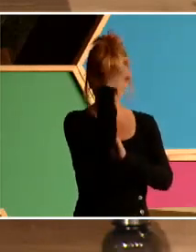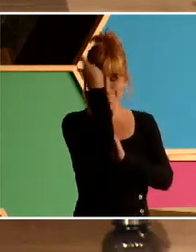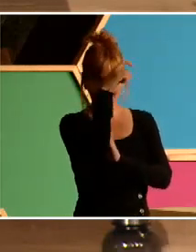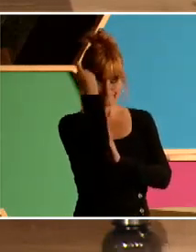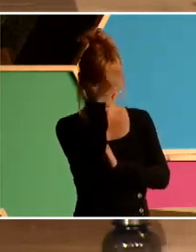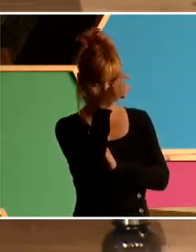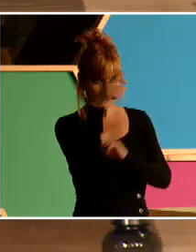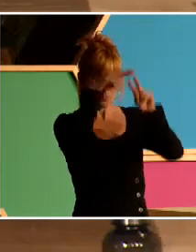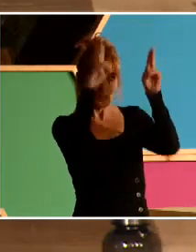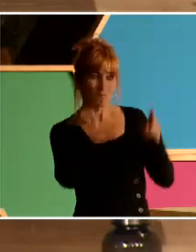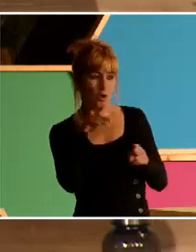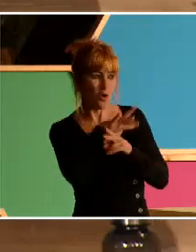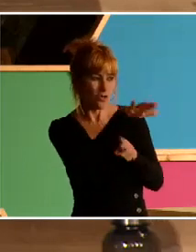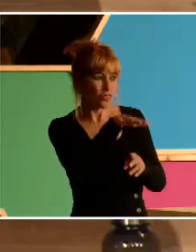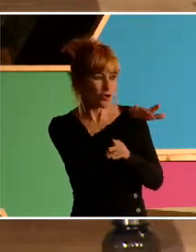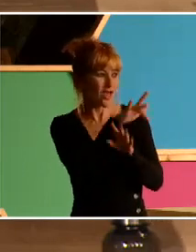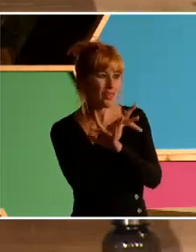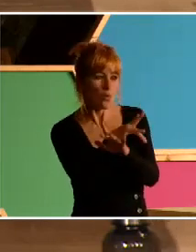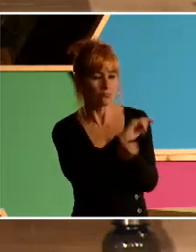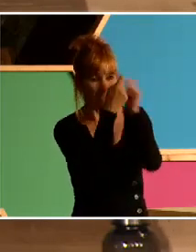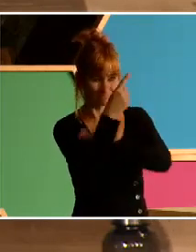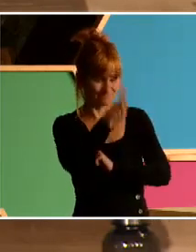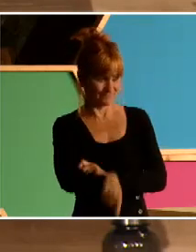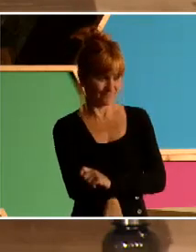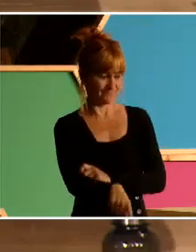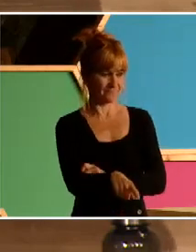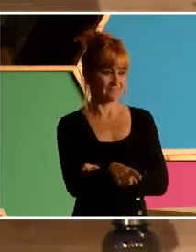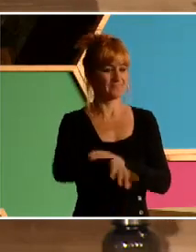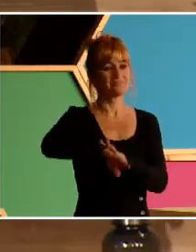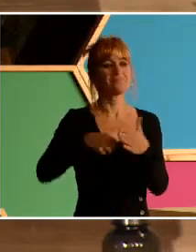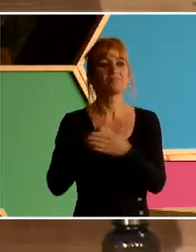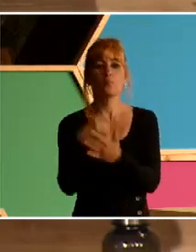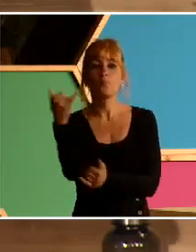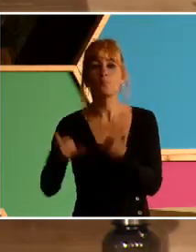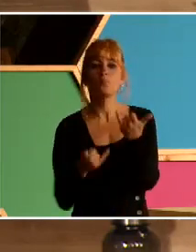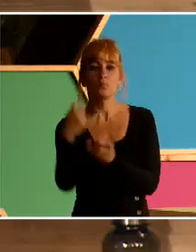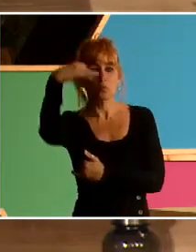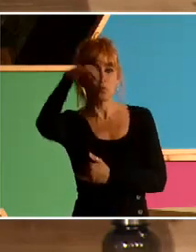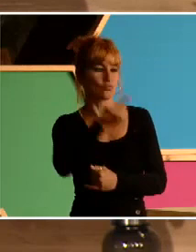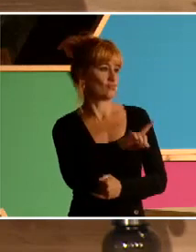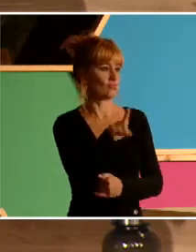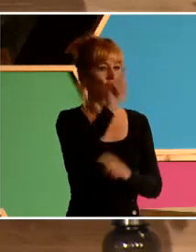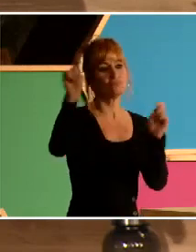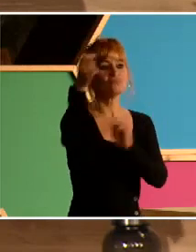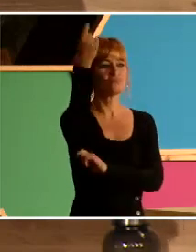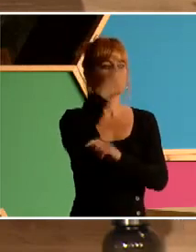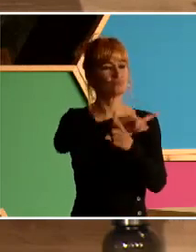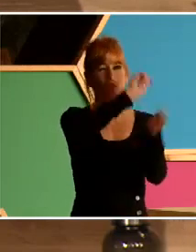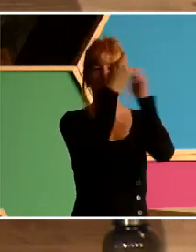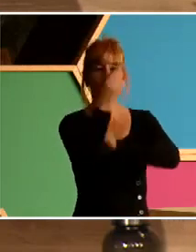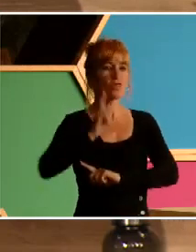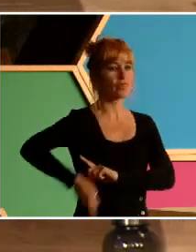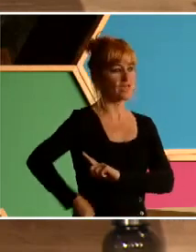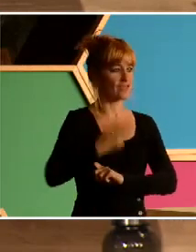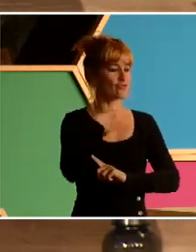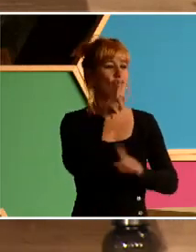joc. I no és tant, el problema no és tant l'extrema dreta en si mateixa, sinó que ha aconseguit convertir-se en el director d'orquestra, no només